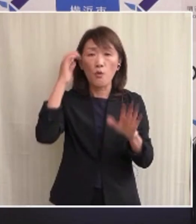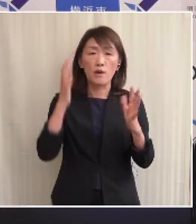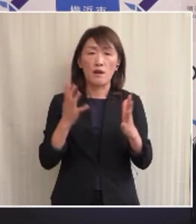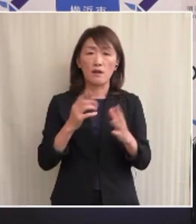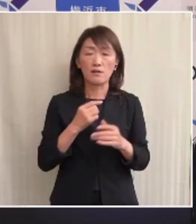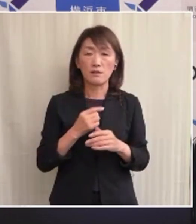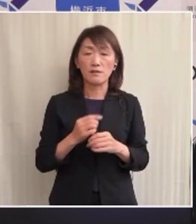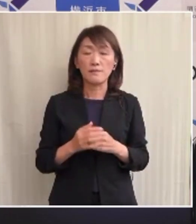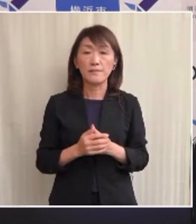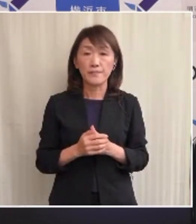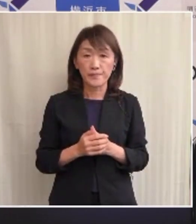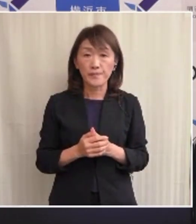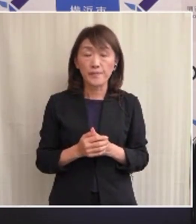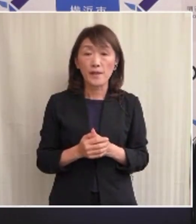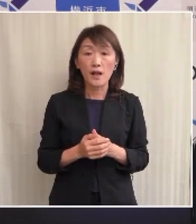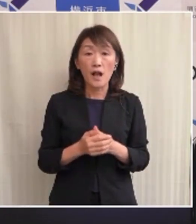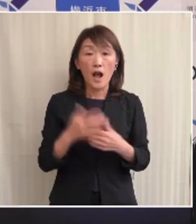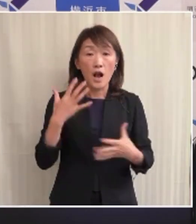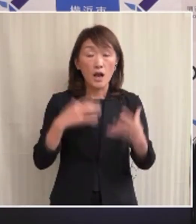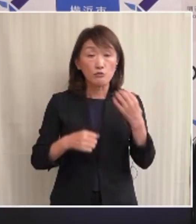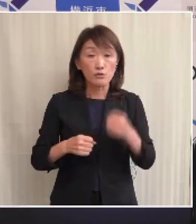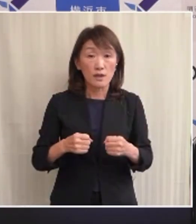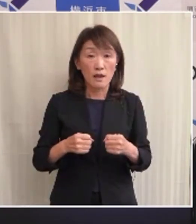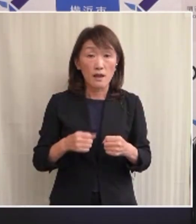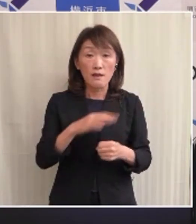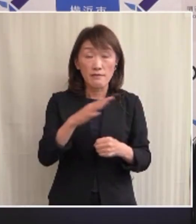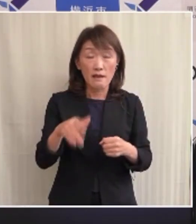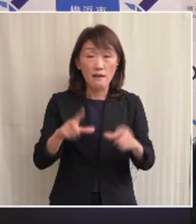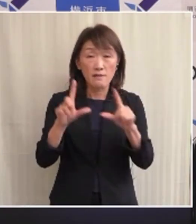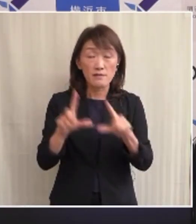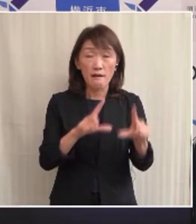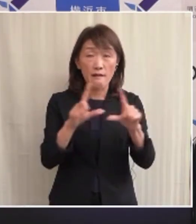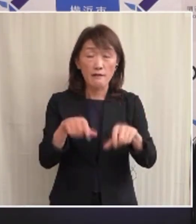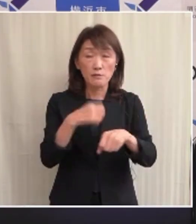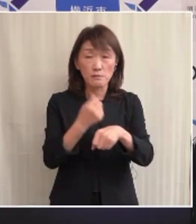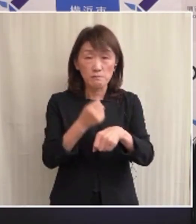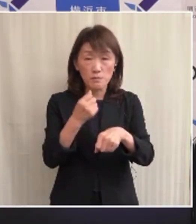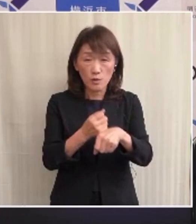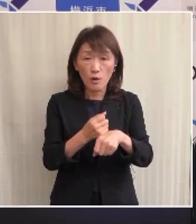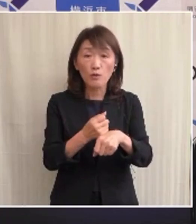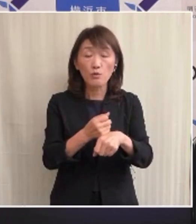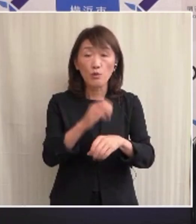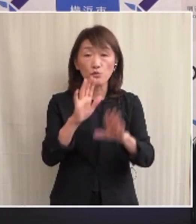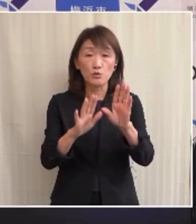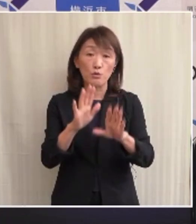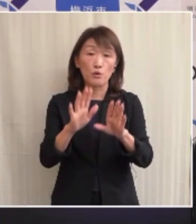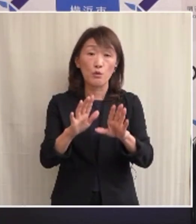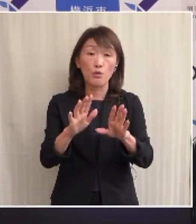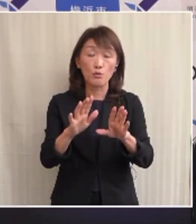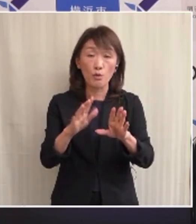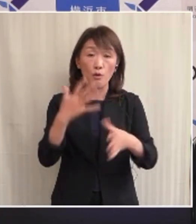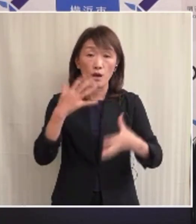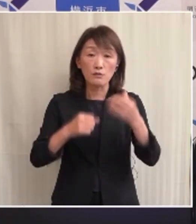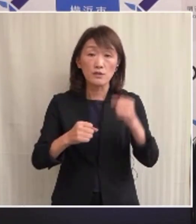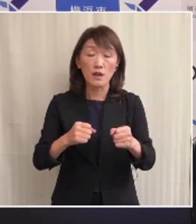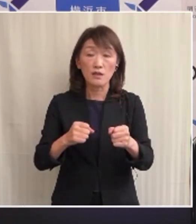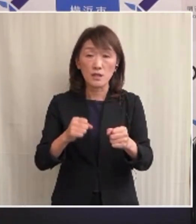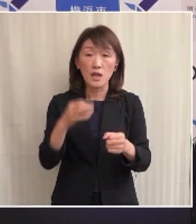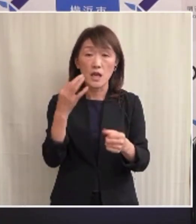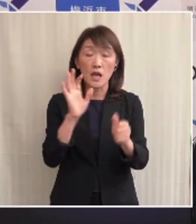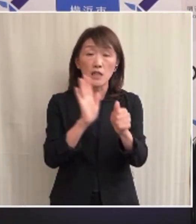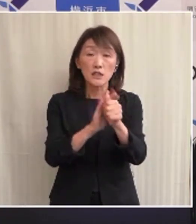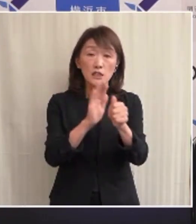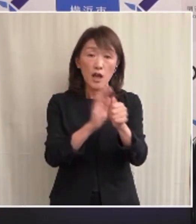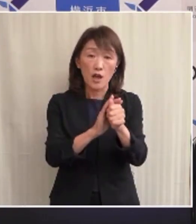学ばれている学生さんで生活困難の、学生さんに対する支援としては市としてもさまざ